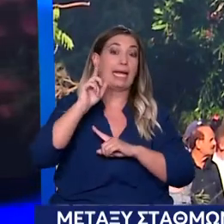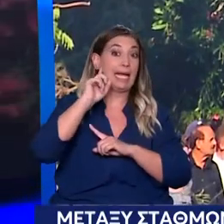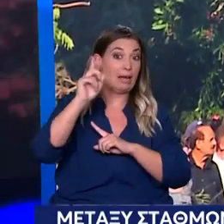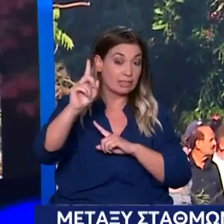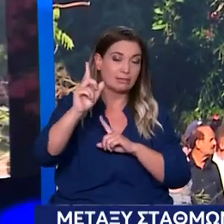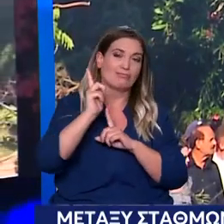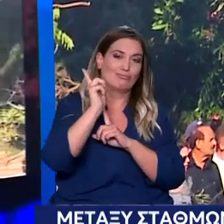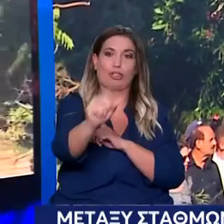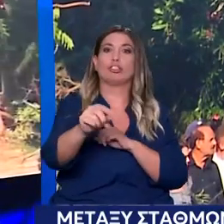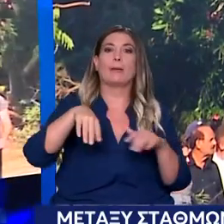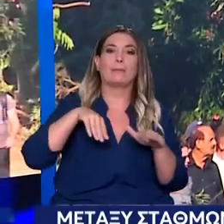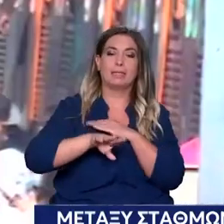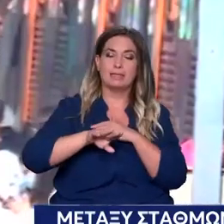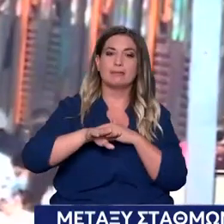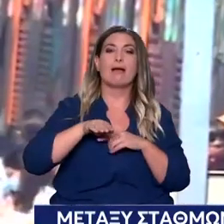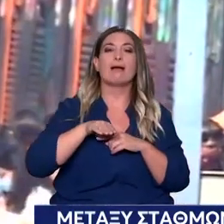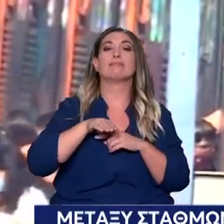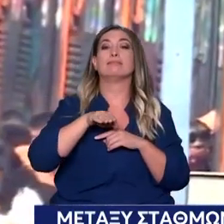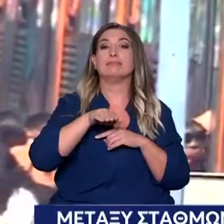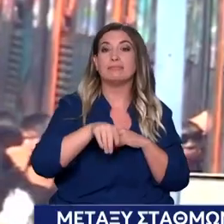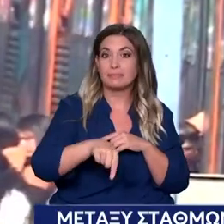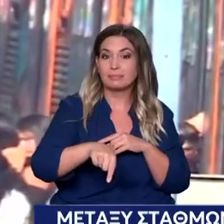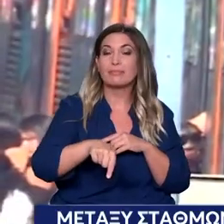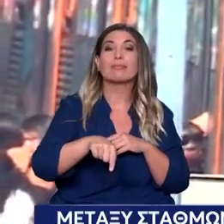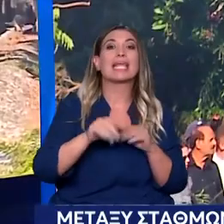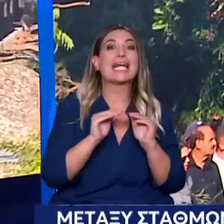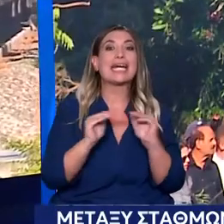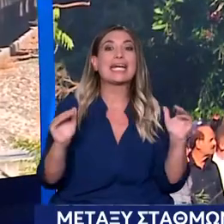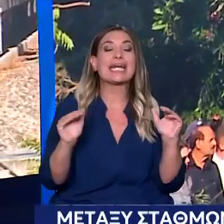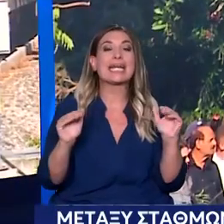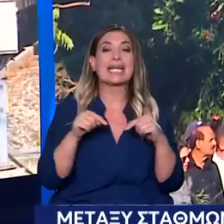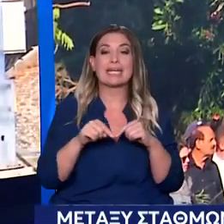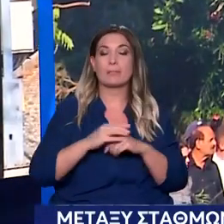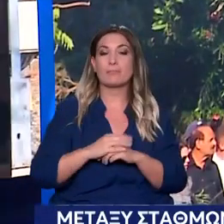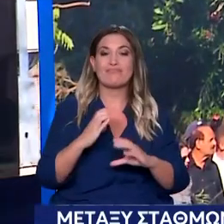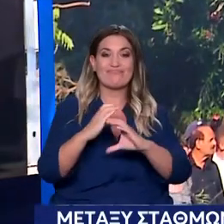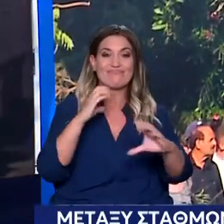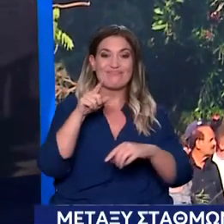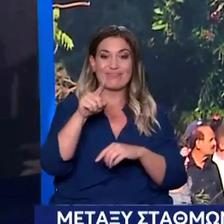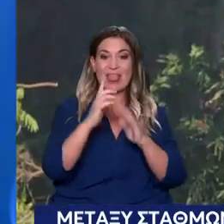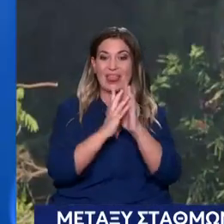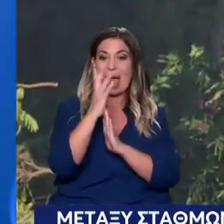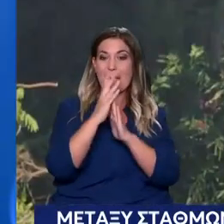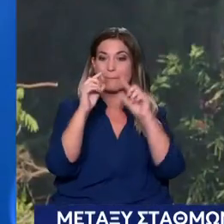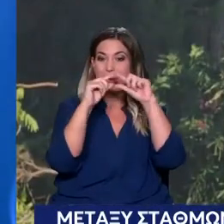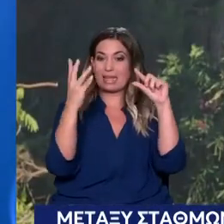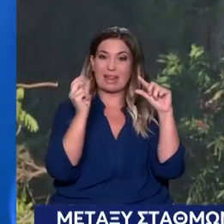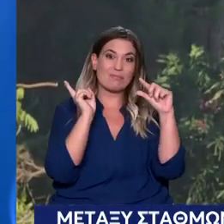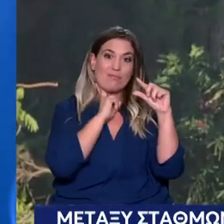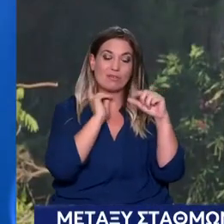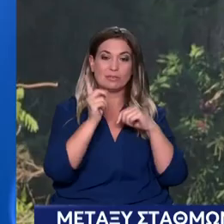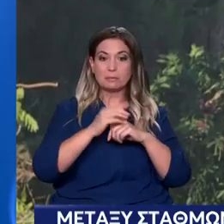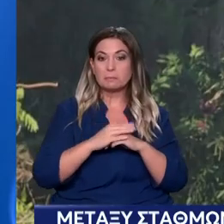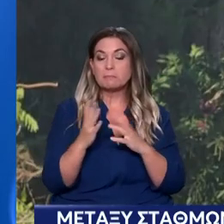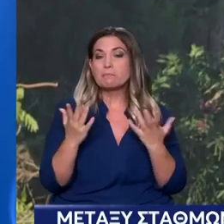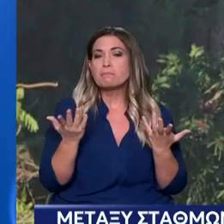Πειραιά, σειρμός 15 προς Πειραιά. Έπιασε φωτιά, δεν ξέρουμε την αιτία, δεν ήταν μια